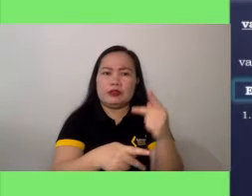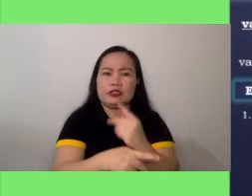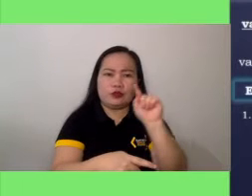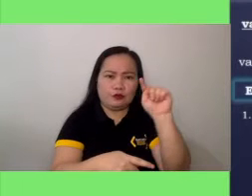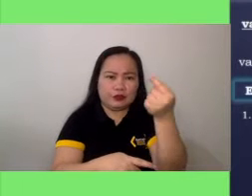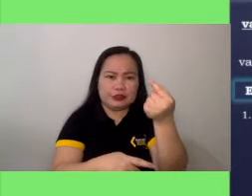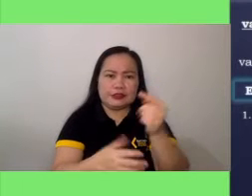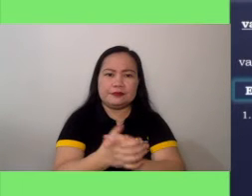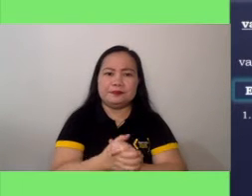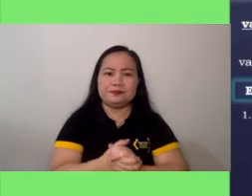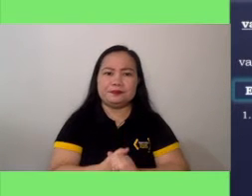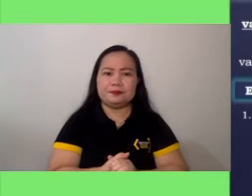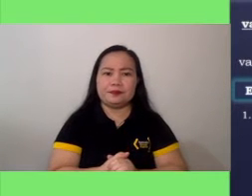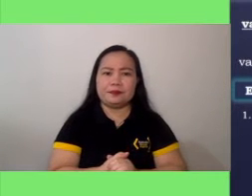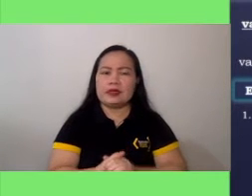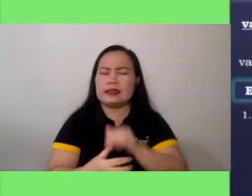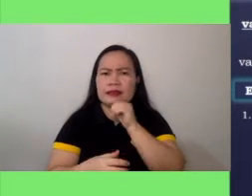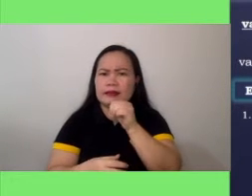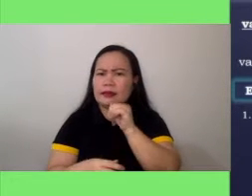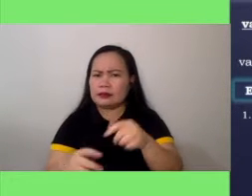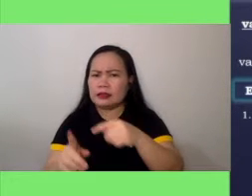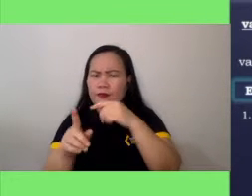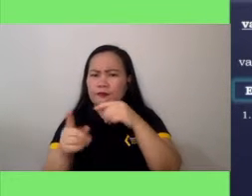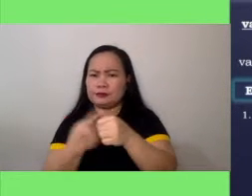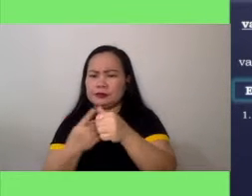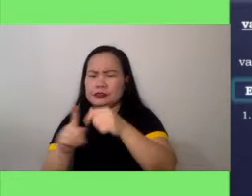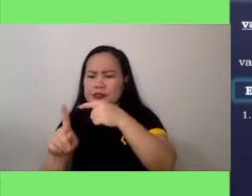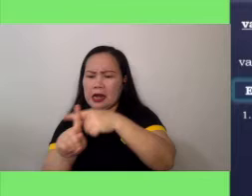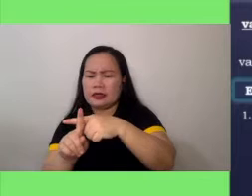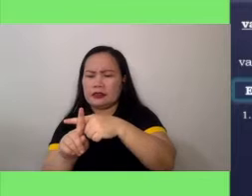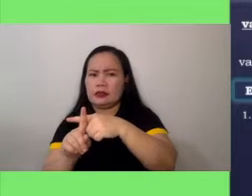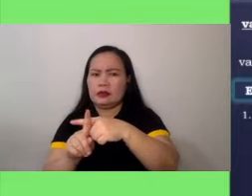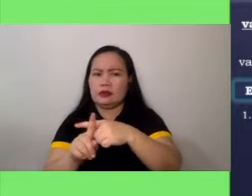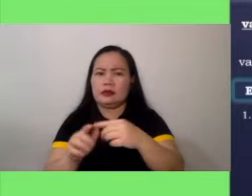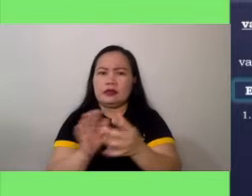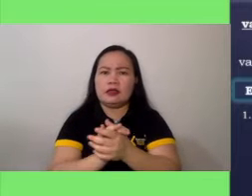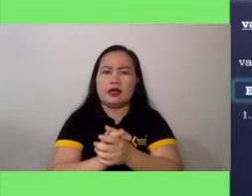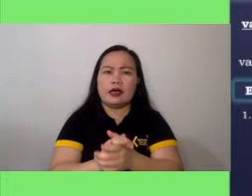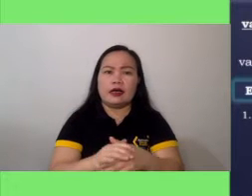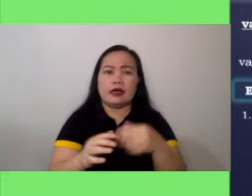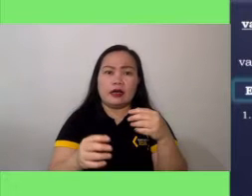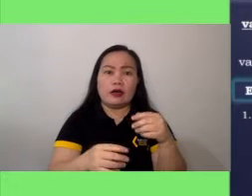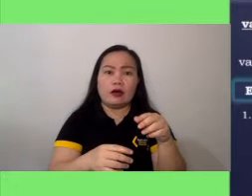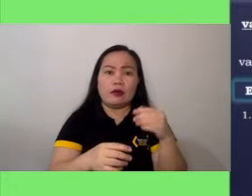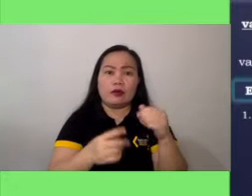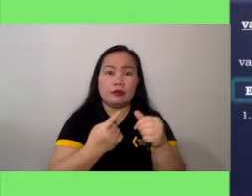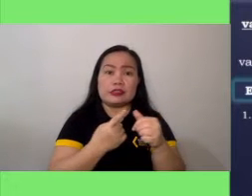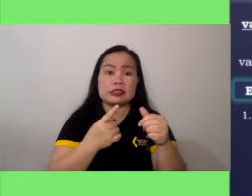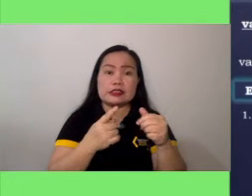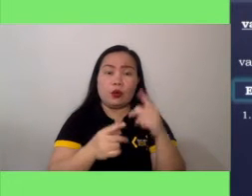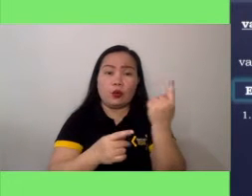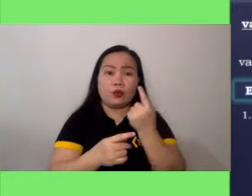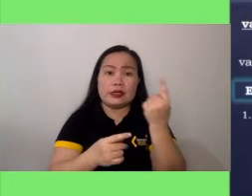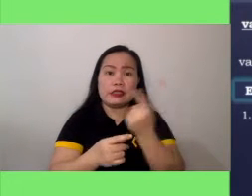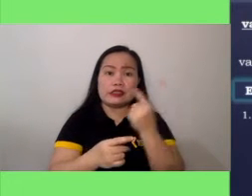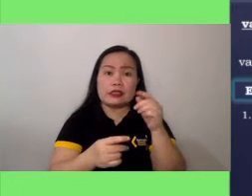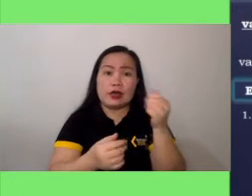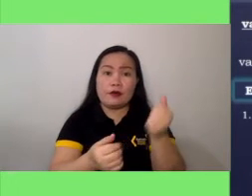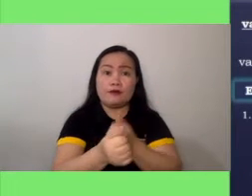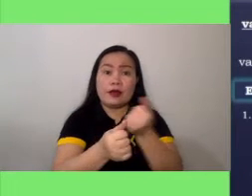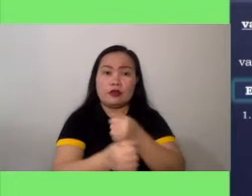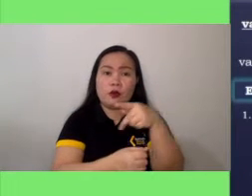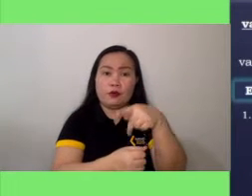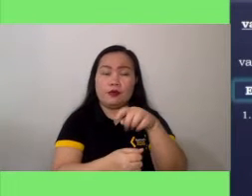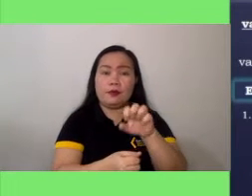mag-add 4 plus 5, 9, tapos times natin sa 3. Mali po yun. So, follow PEMDAS. That's why you have to recall the